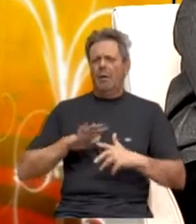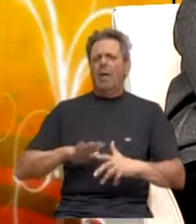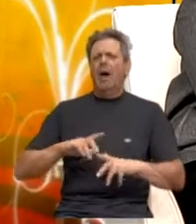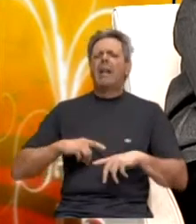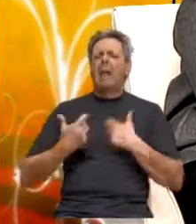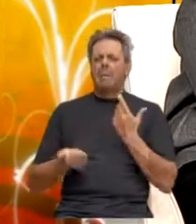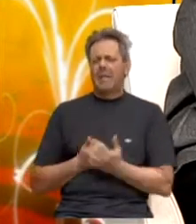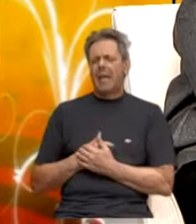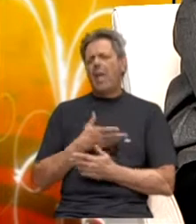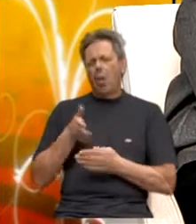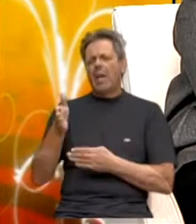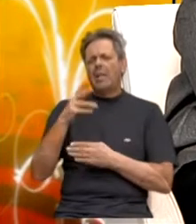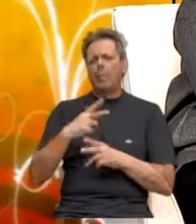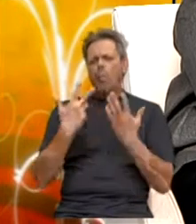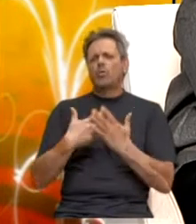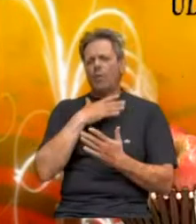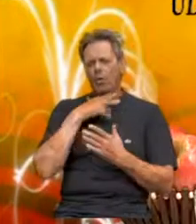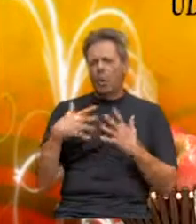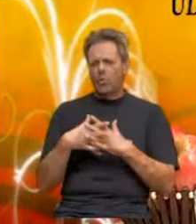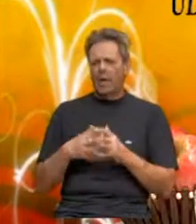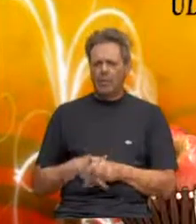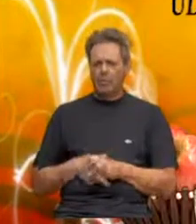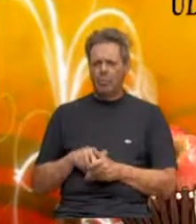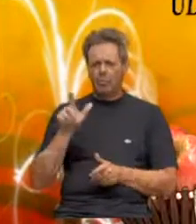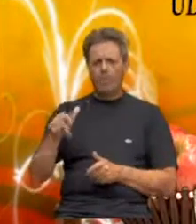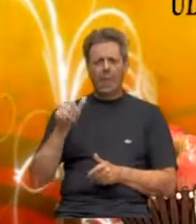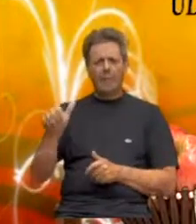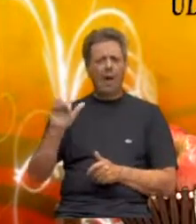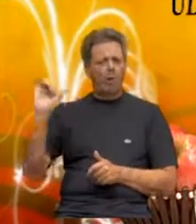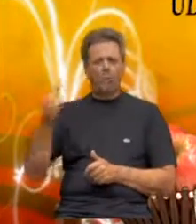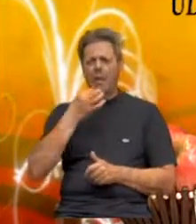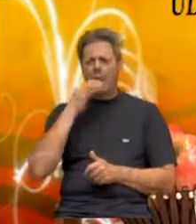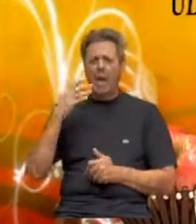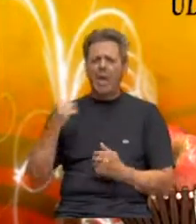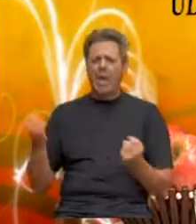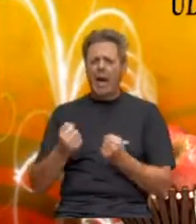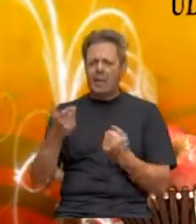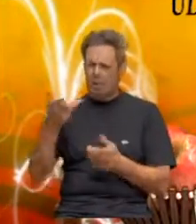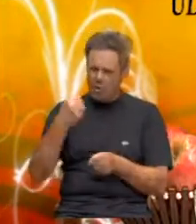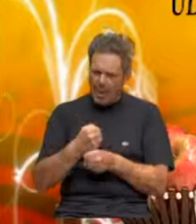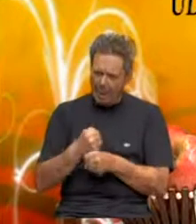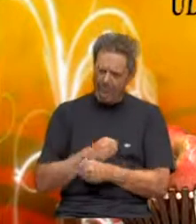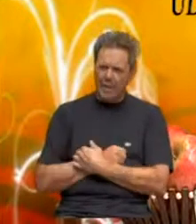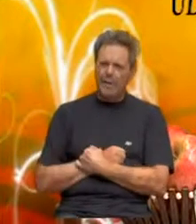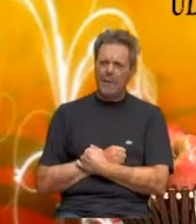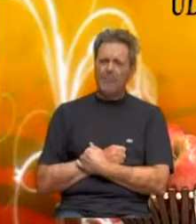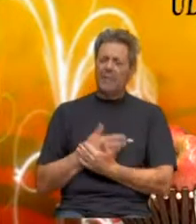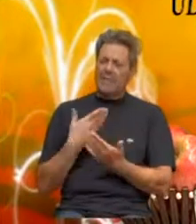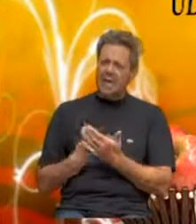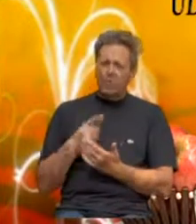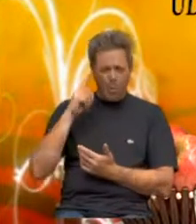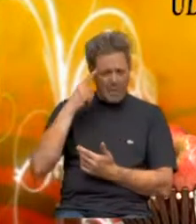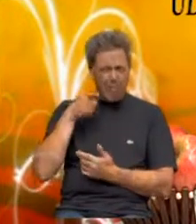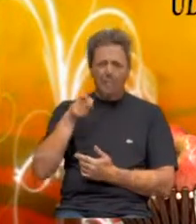grada Zagreba. Mislim da je to po meni jedna od najboljih akcija koje ste poduzeli, koje je zaklada poduzela, zato što mislim